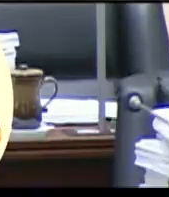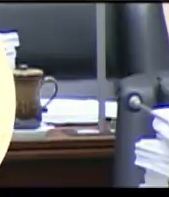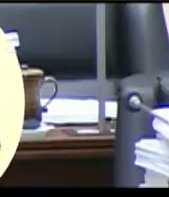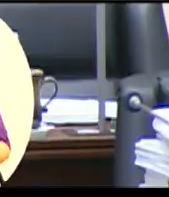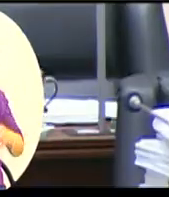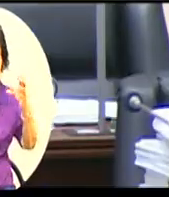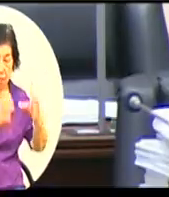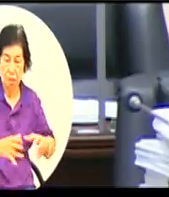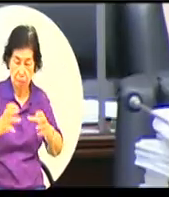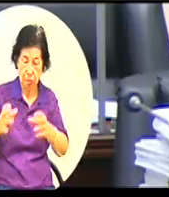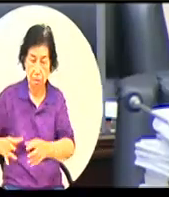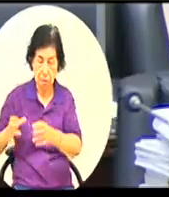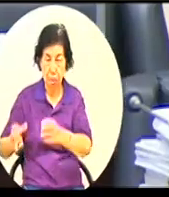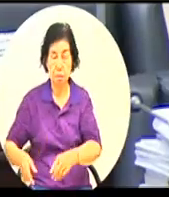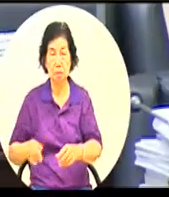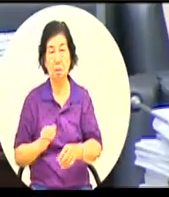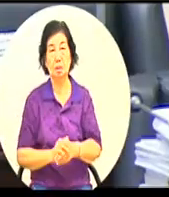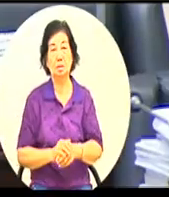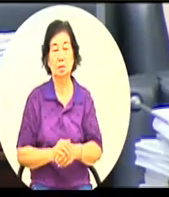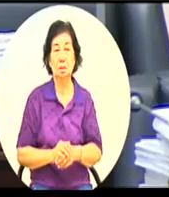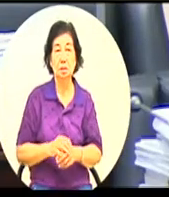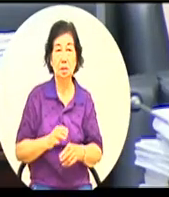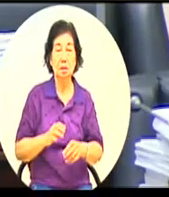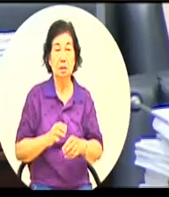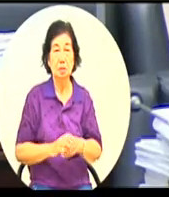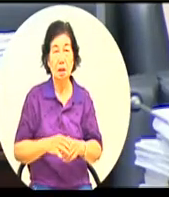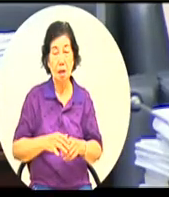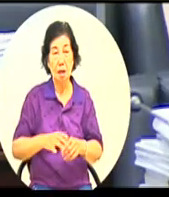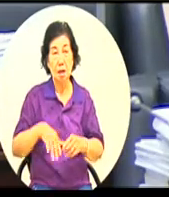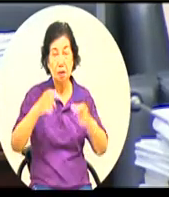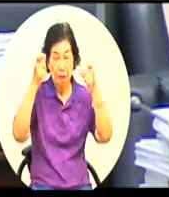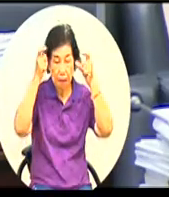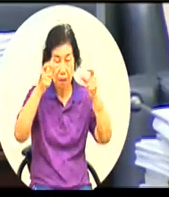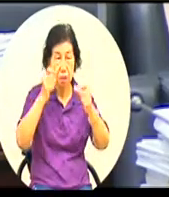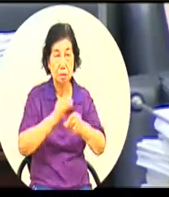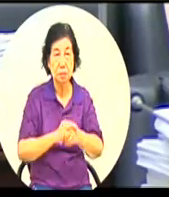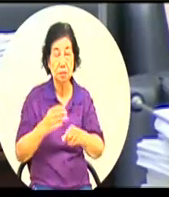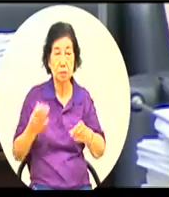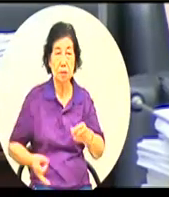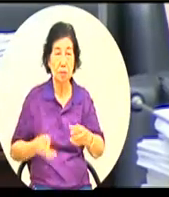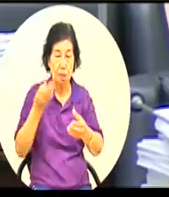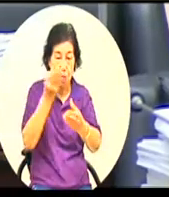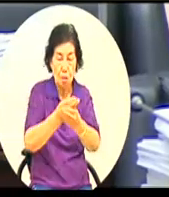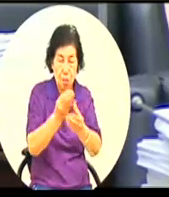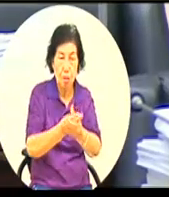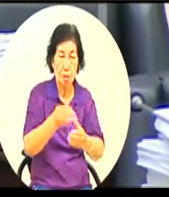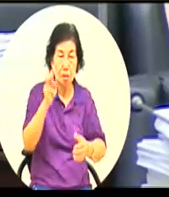伫高雄市投资要到3000亿，予地方建设，